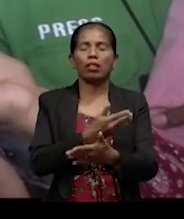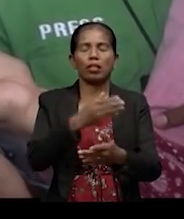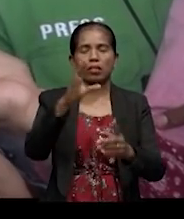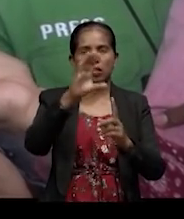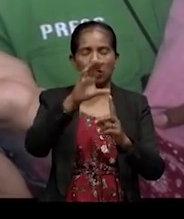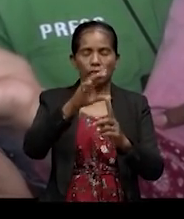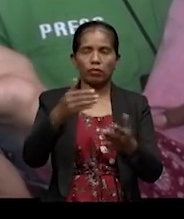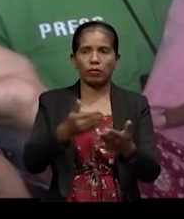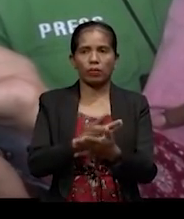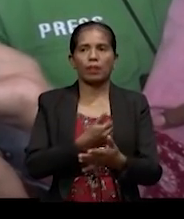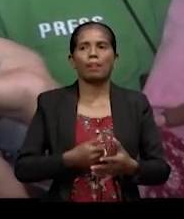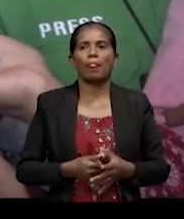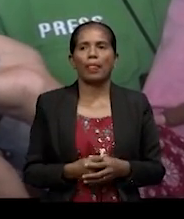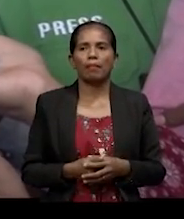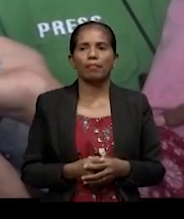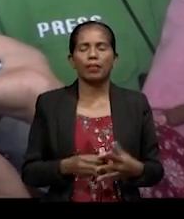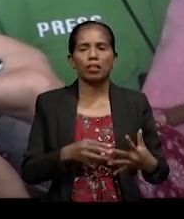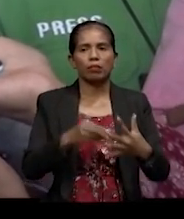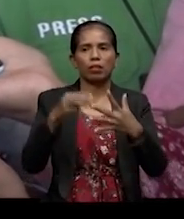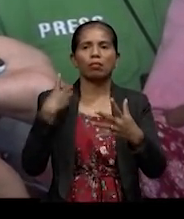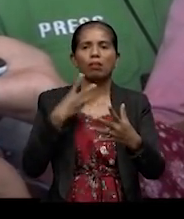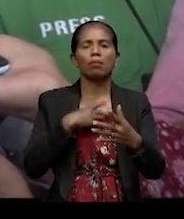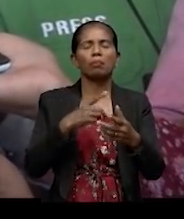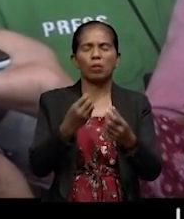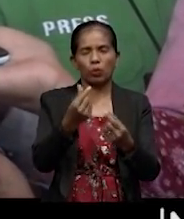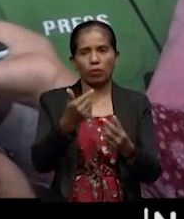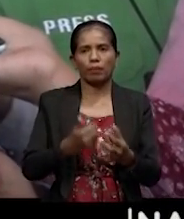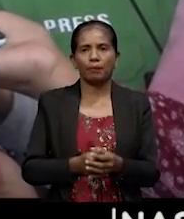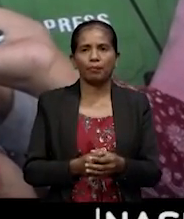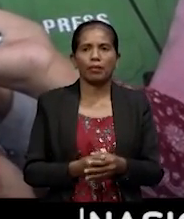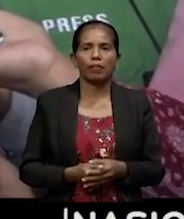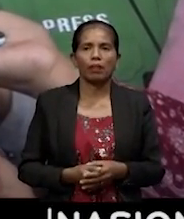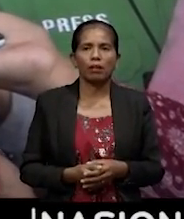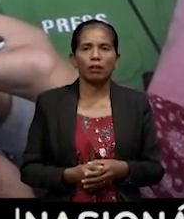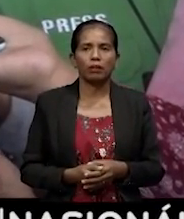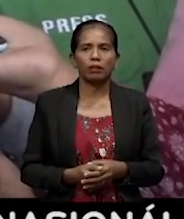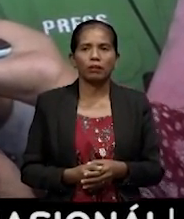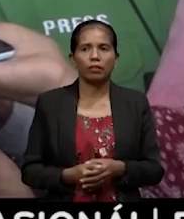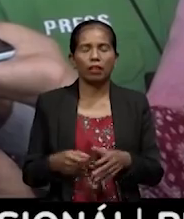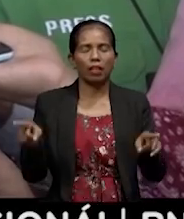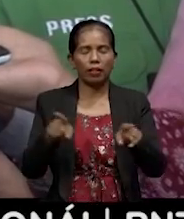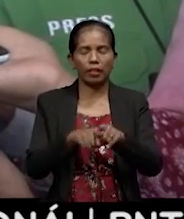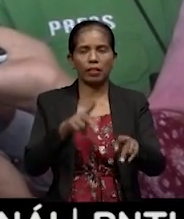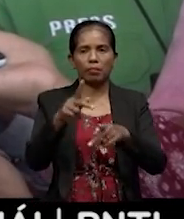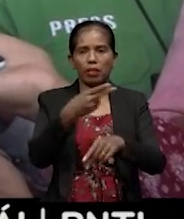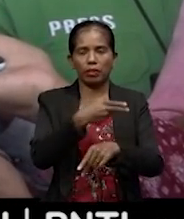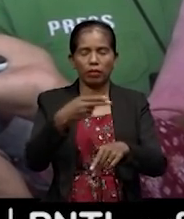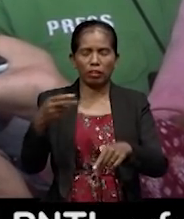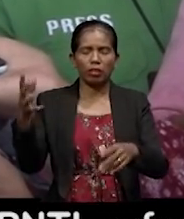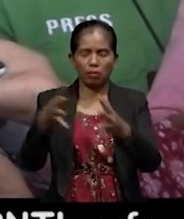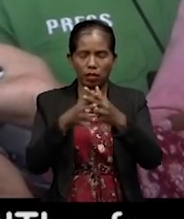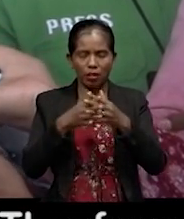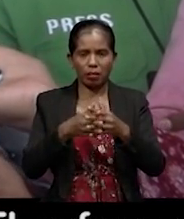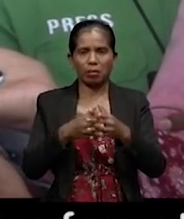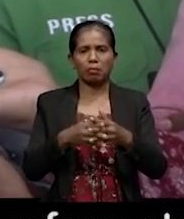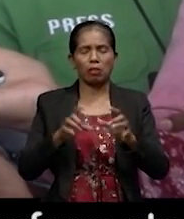828. Oficial na irene, ami konda o limon fua. La ita la comparo Indonesia, ne ba, America, ne ba, Australia, que,